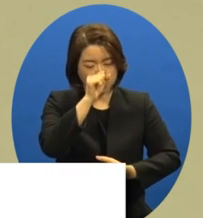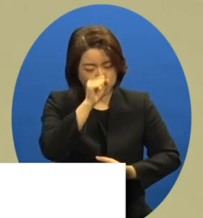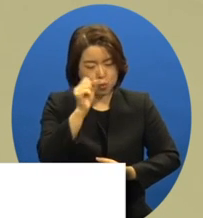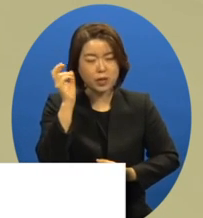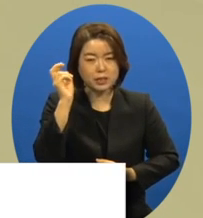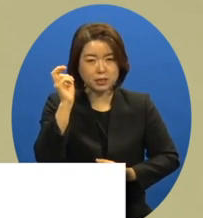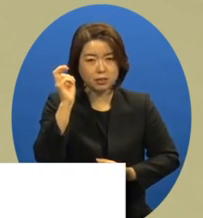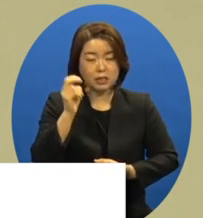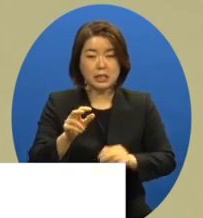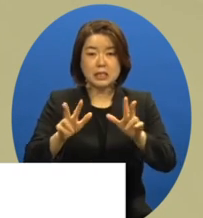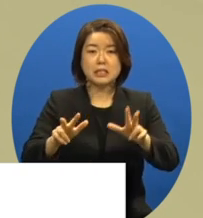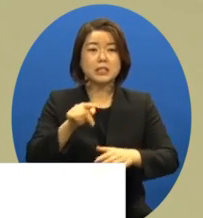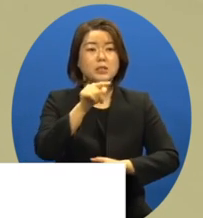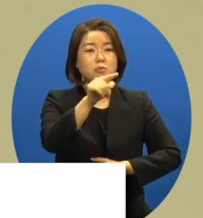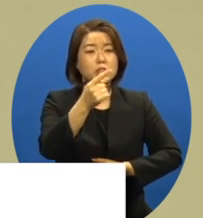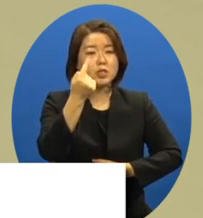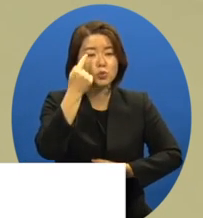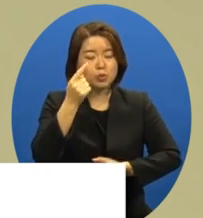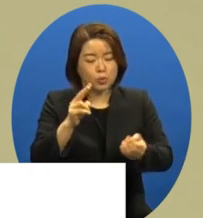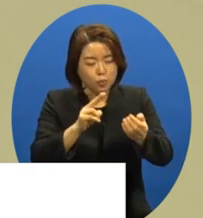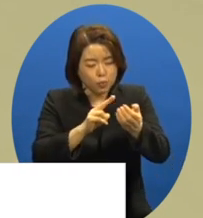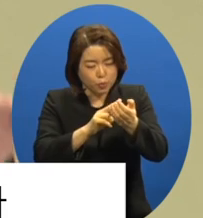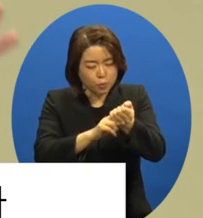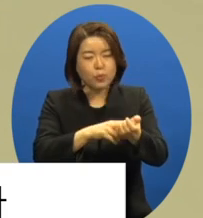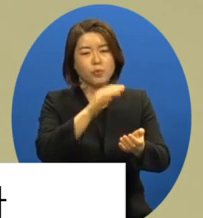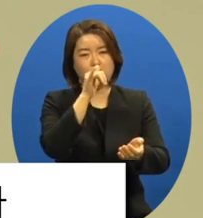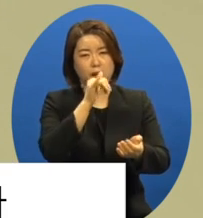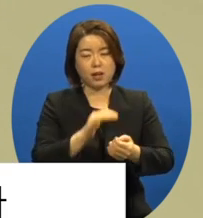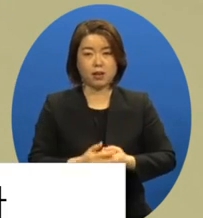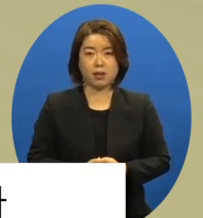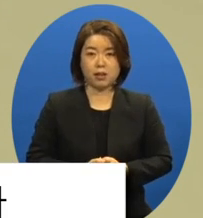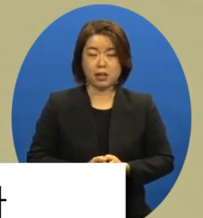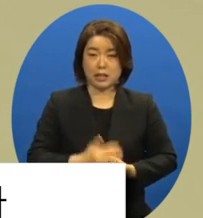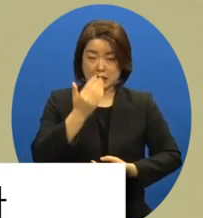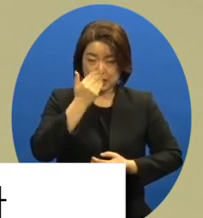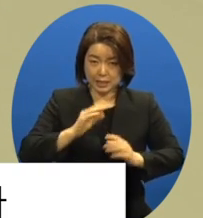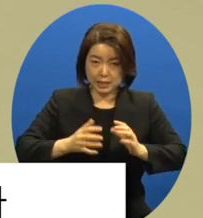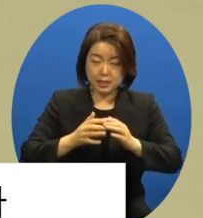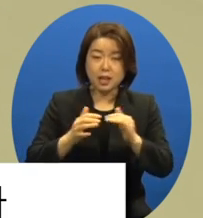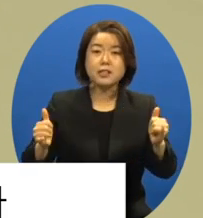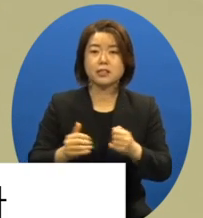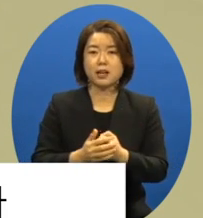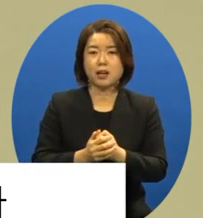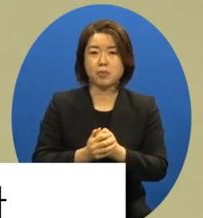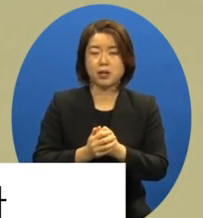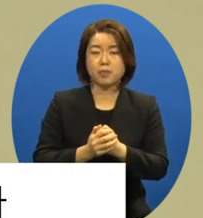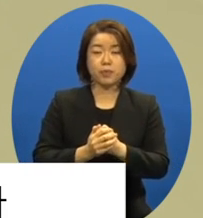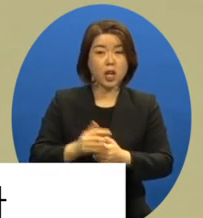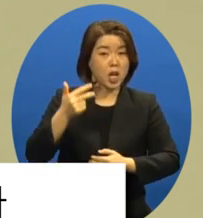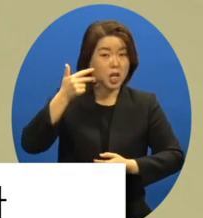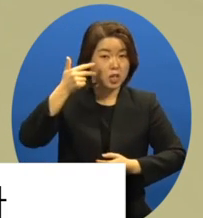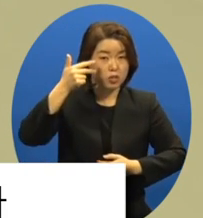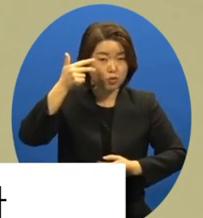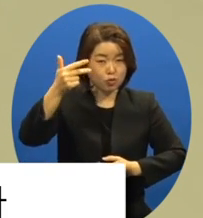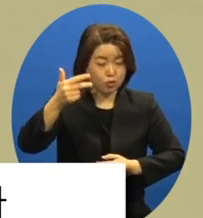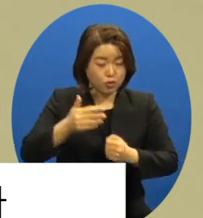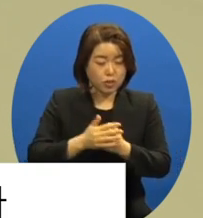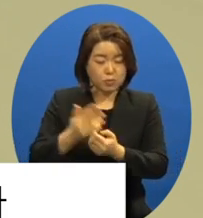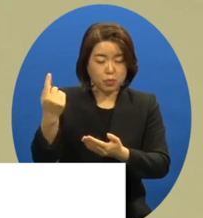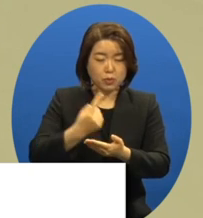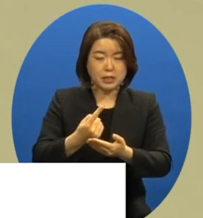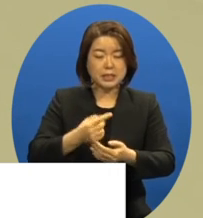내 눈에 숨겨졌도다. 이스라엘 백성들은 주 70년 끔찍한 일을